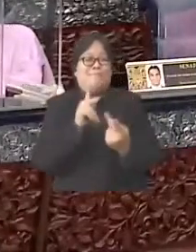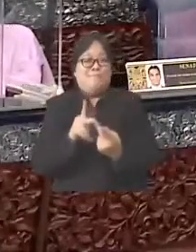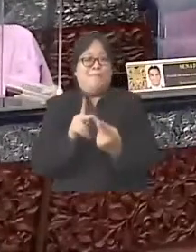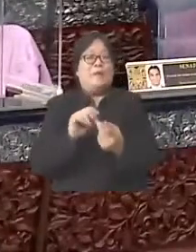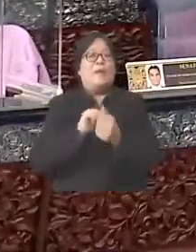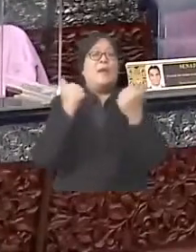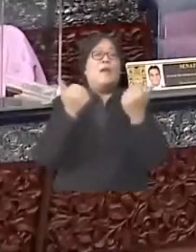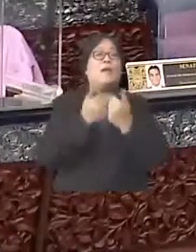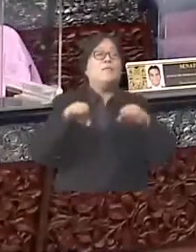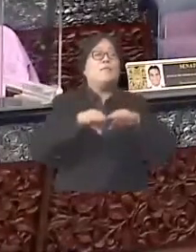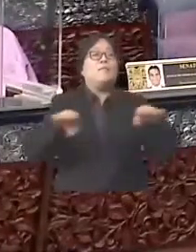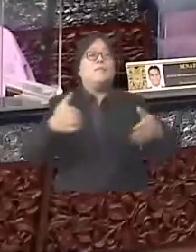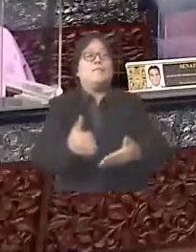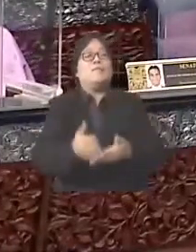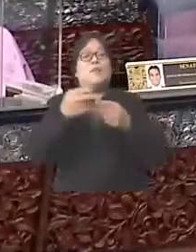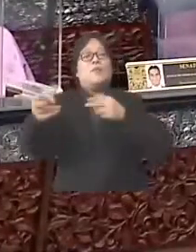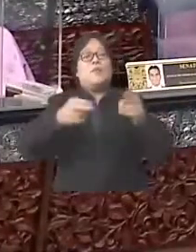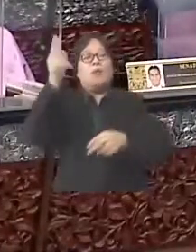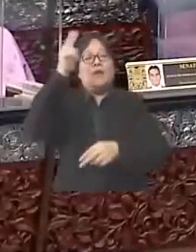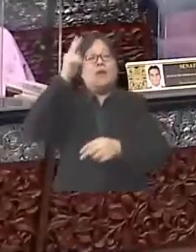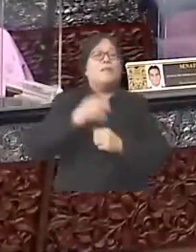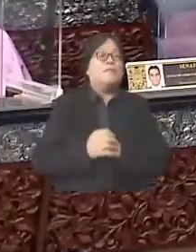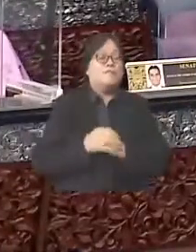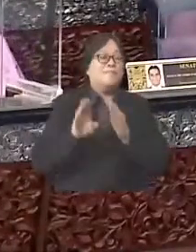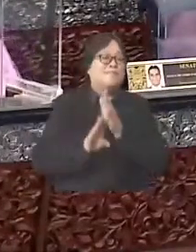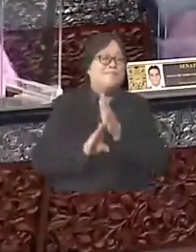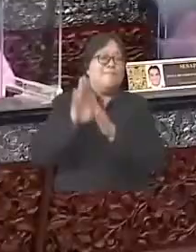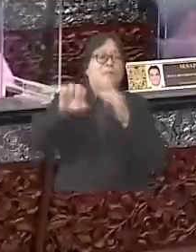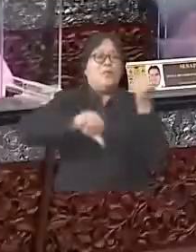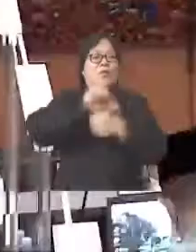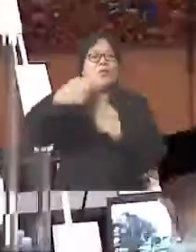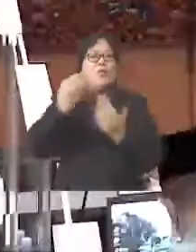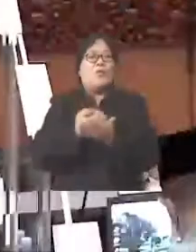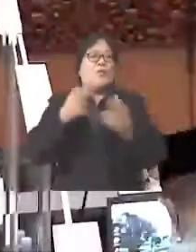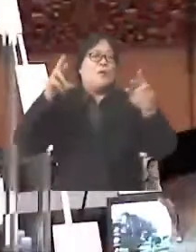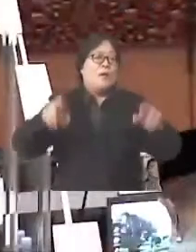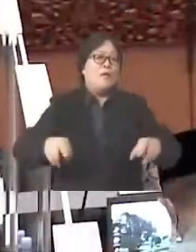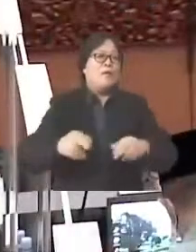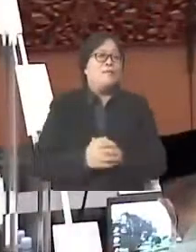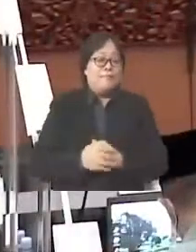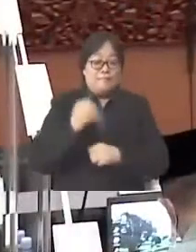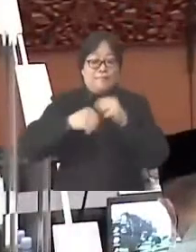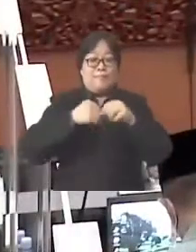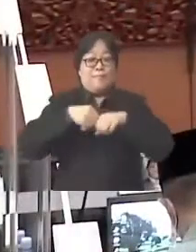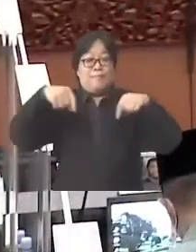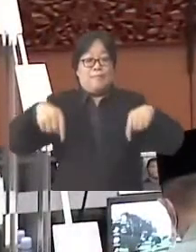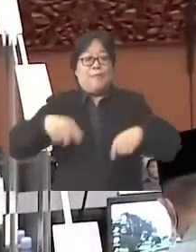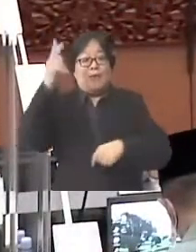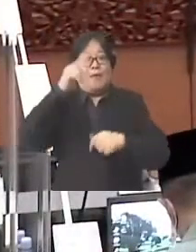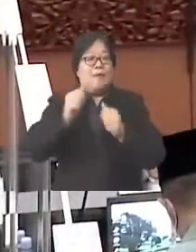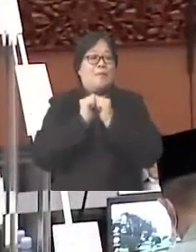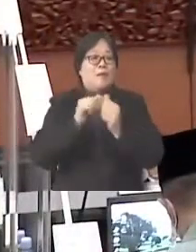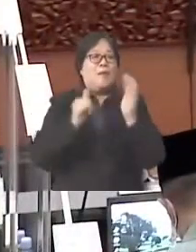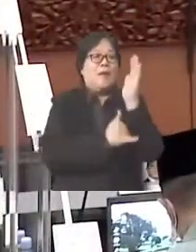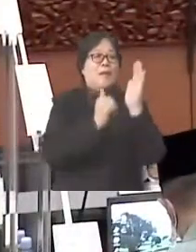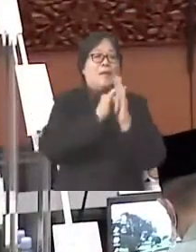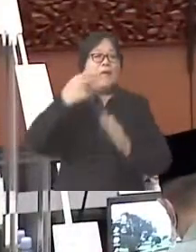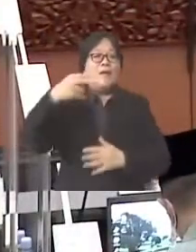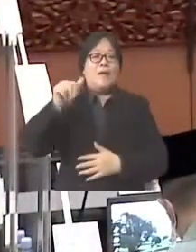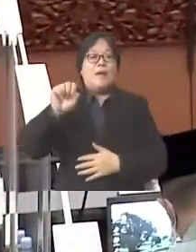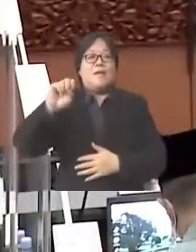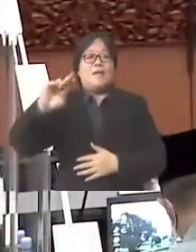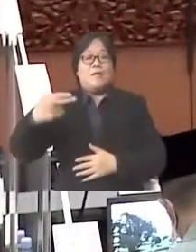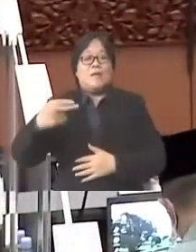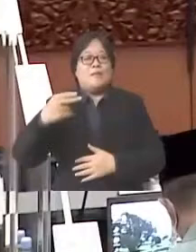sebagai agen lapangan bagi menyokong usul kerajaan membangunkan susu ekonomi rakyat pada tahu ini kerajaan bersama-sama Yayasan Khazanah